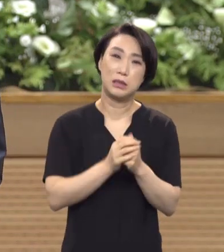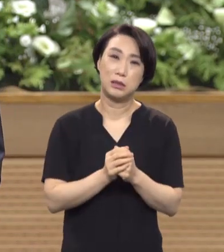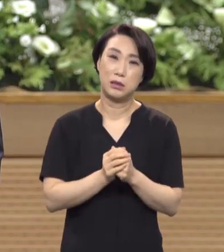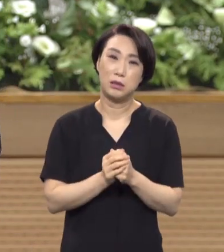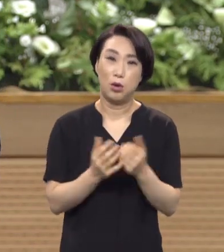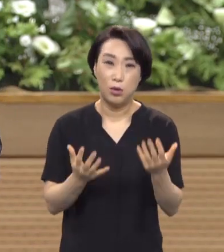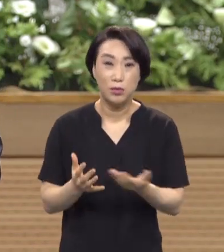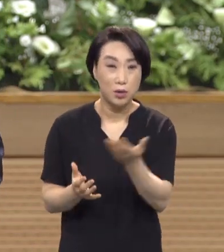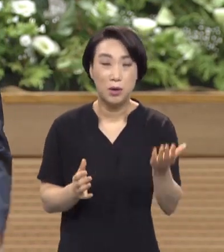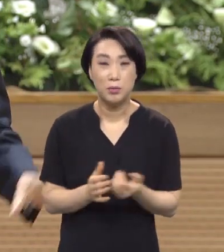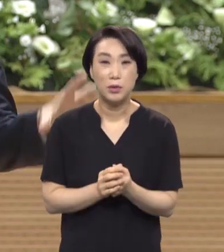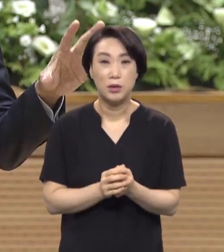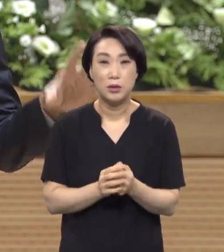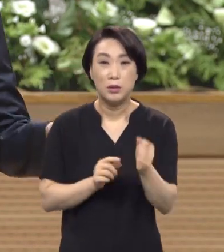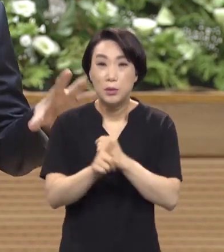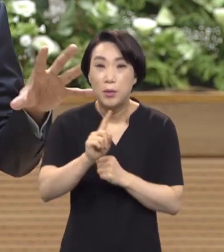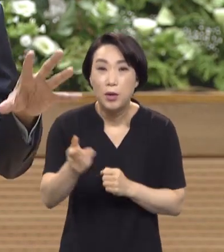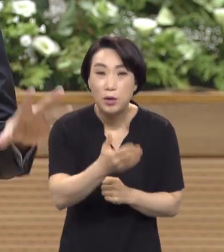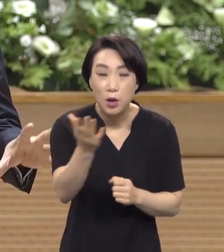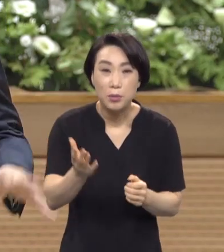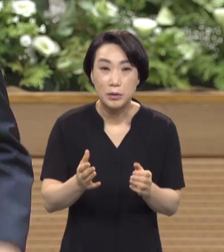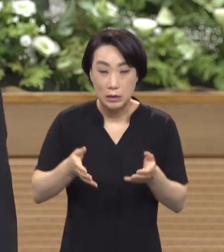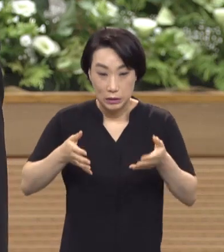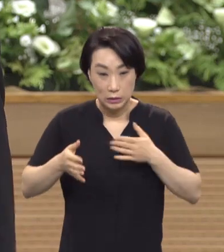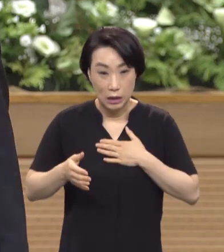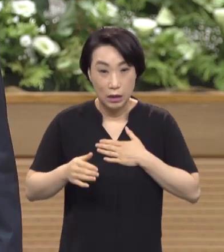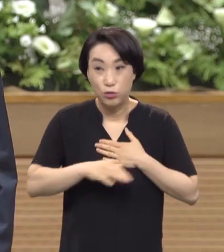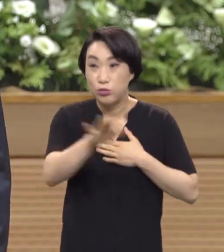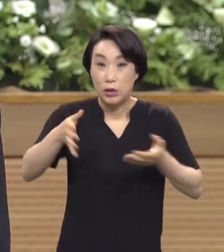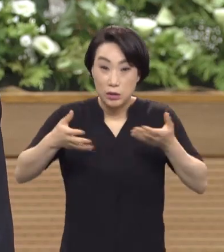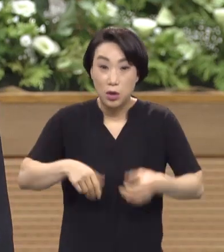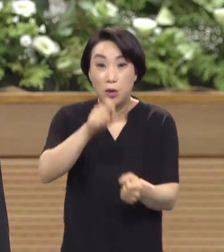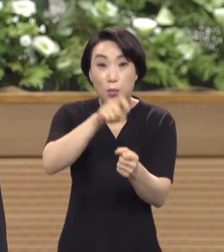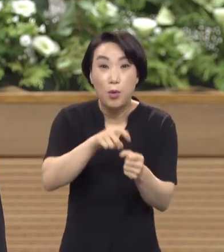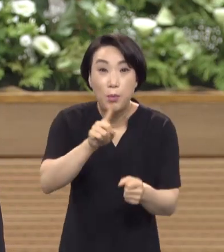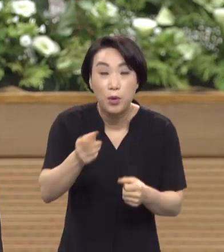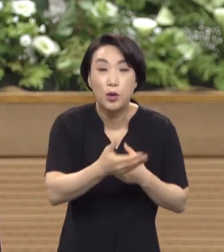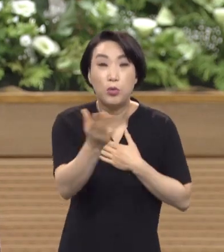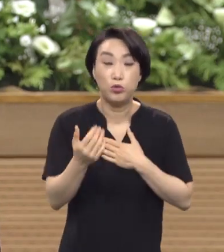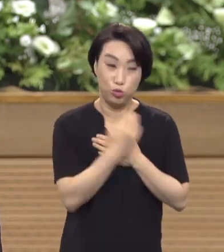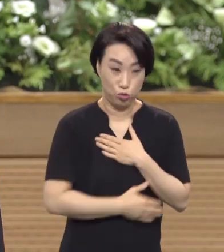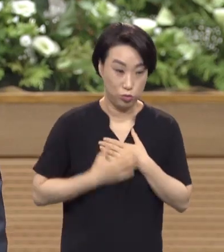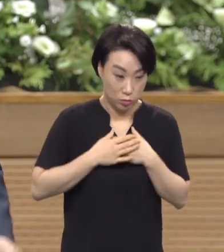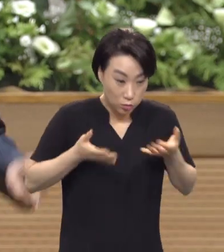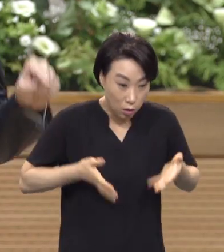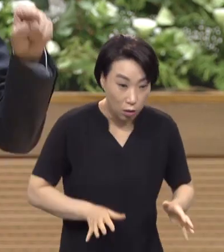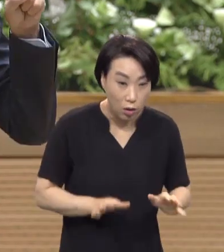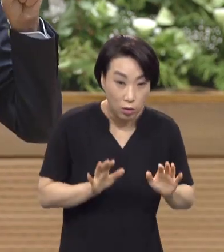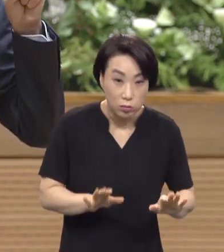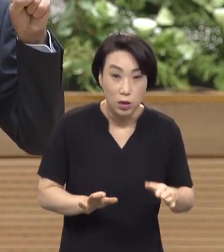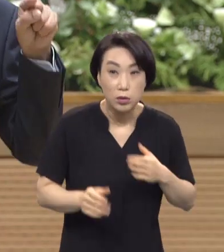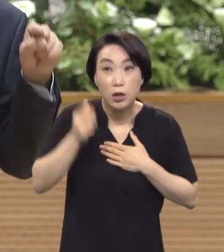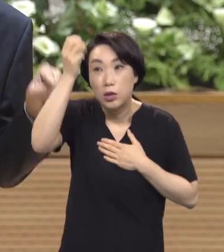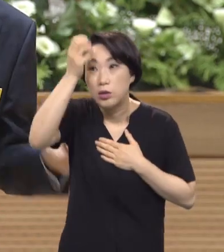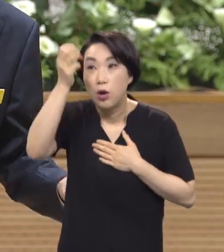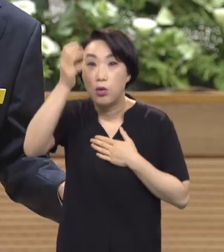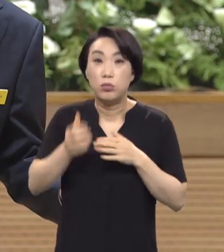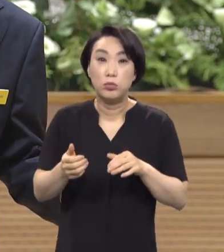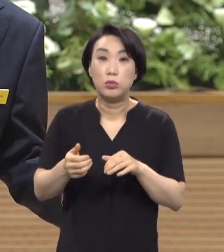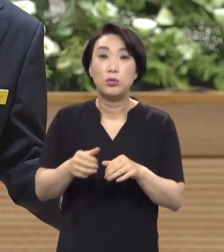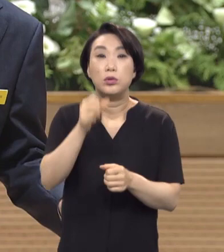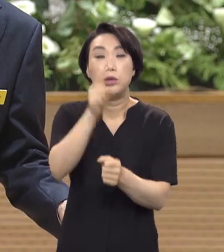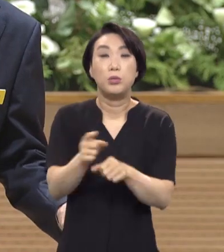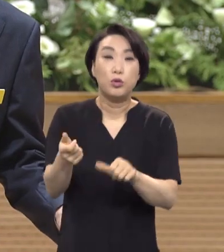다시 말해서 이 땅에 태어난 목적이 자 육신은 태어났는데 내 영혼 이미 죽은